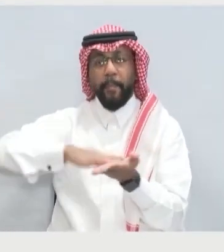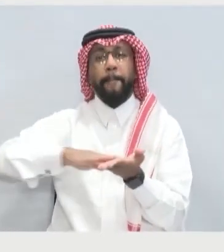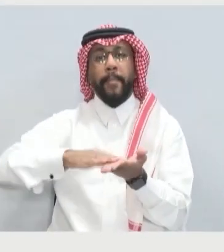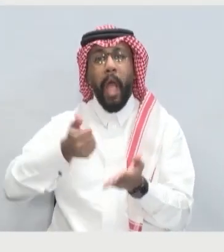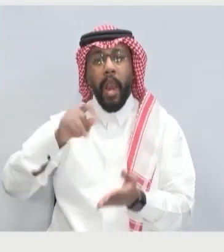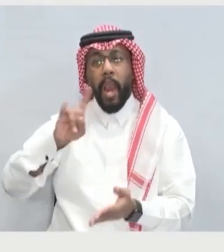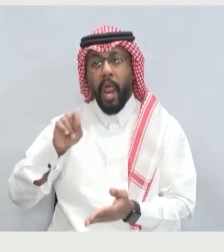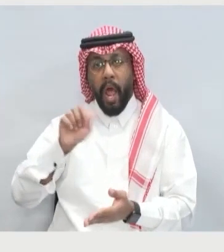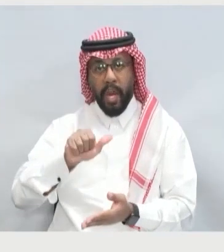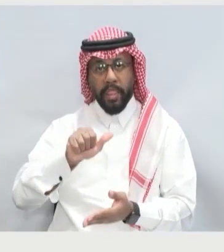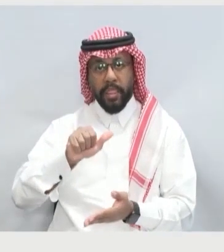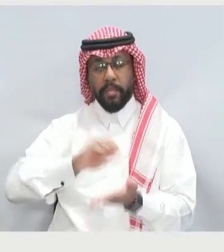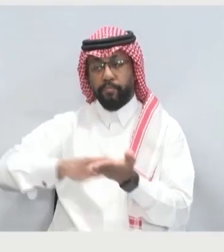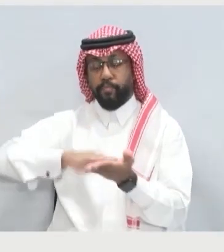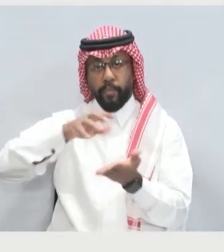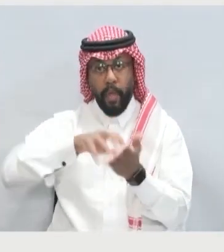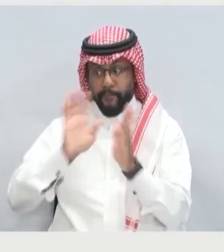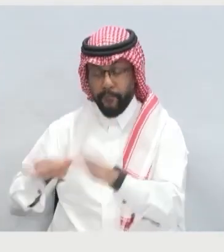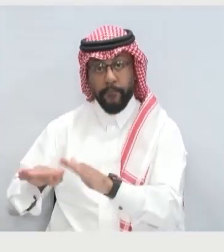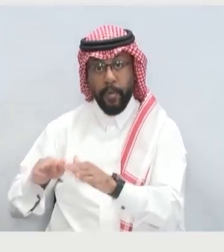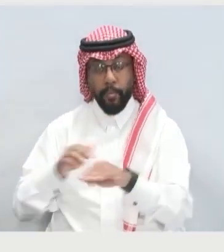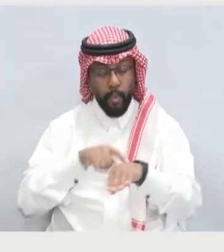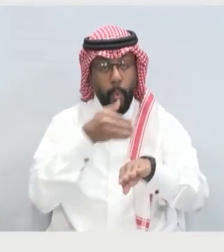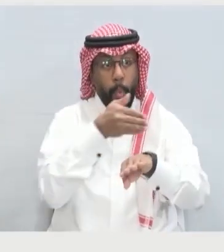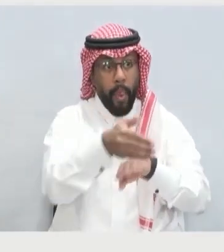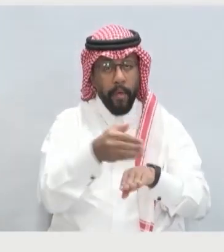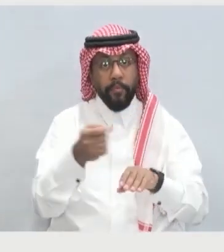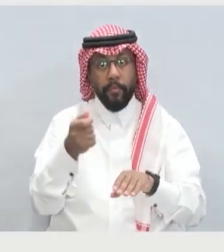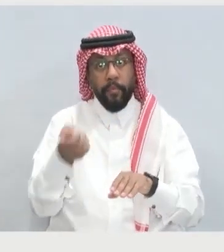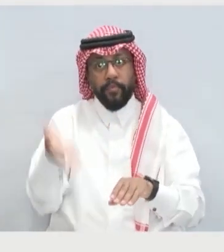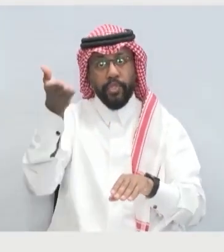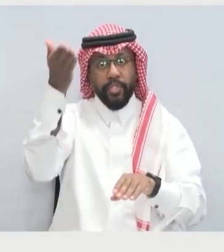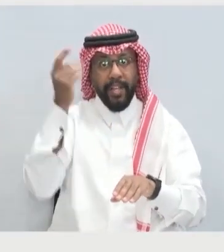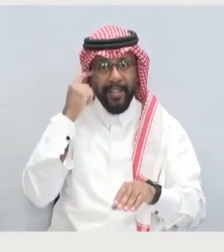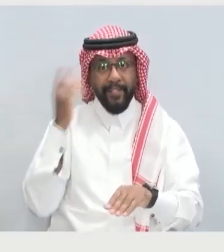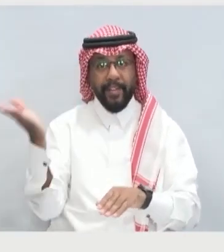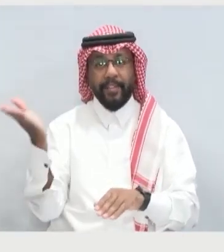ترتفع قيمتها وبالتالي نحن نكتبها بقيمه التكلفه